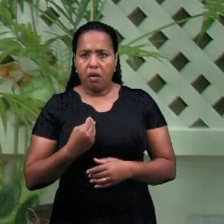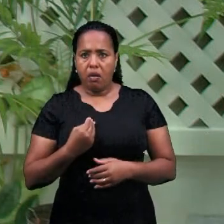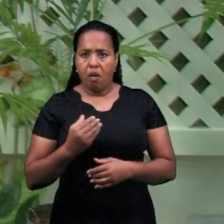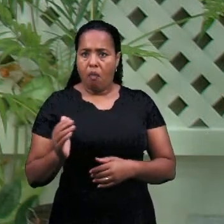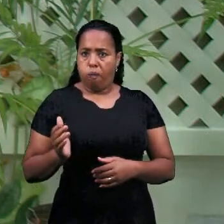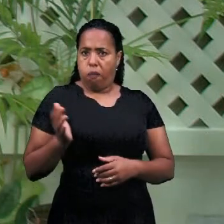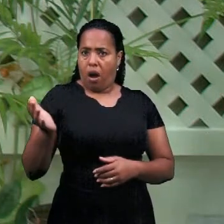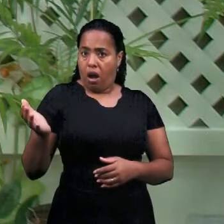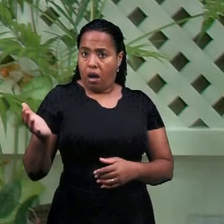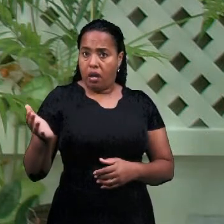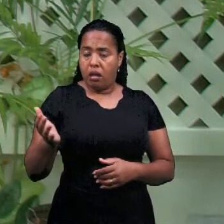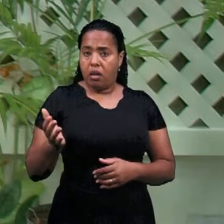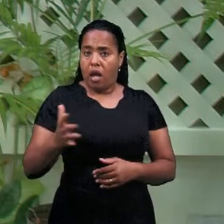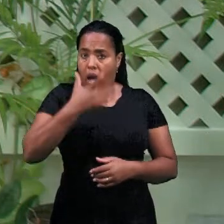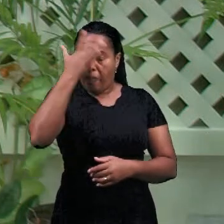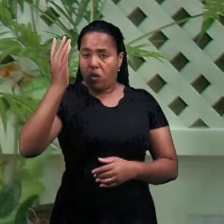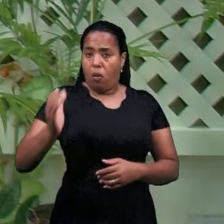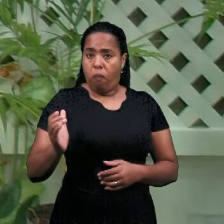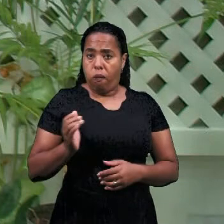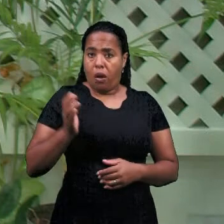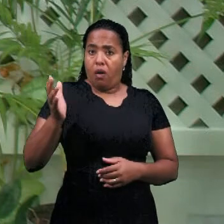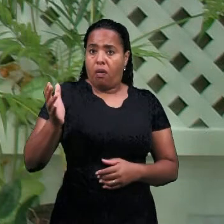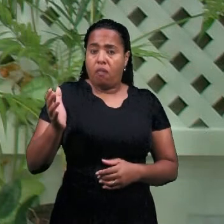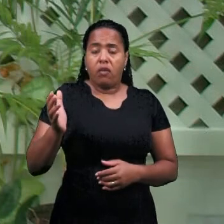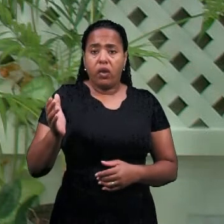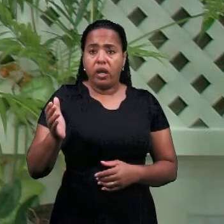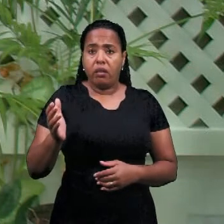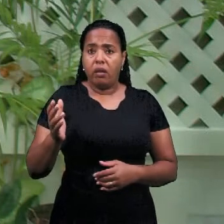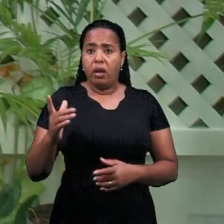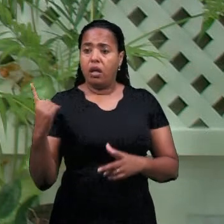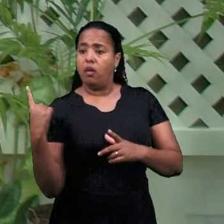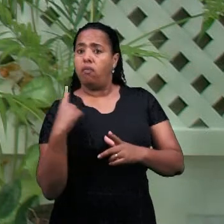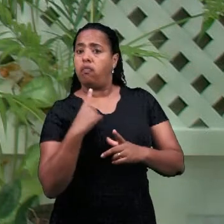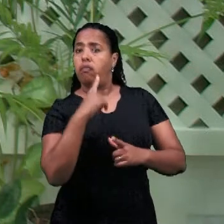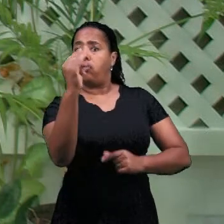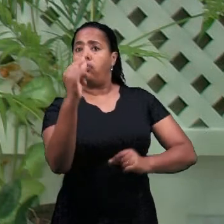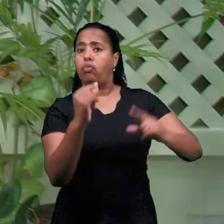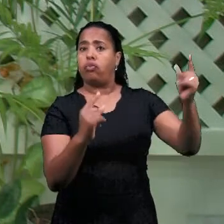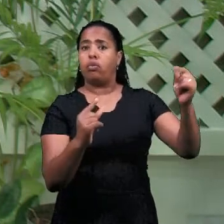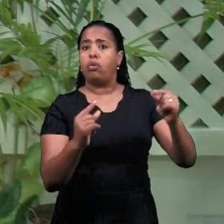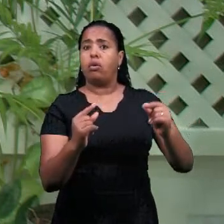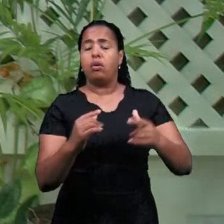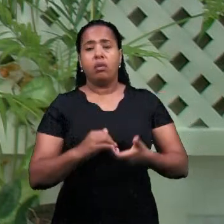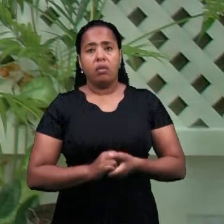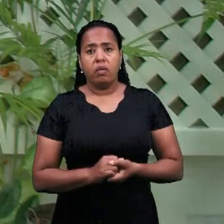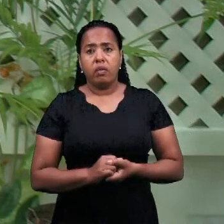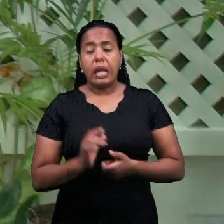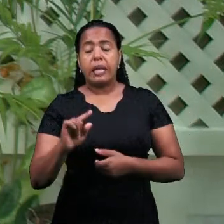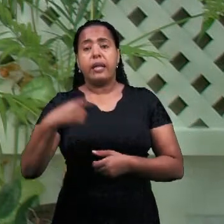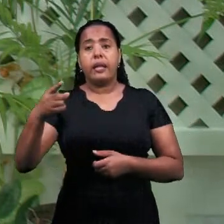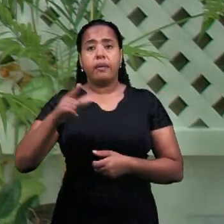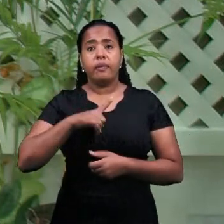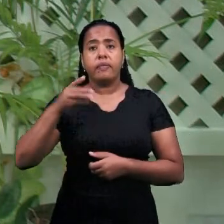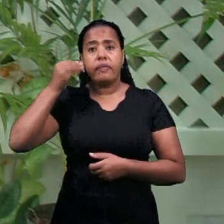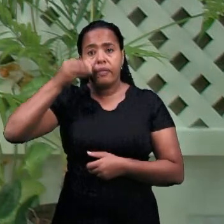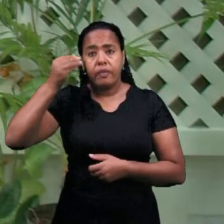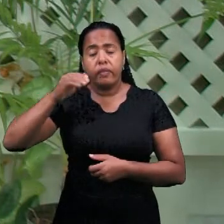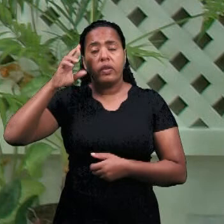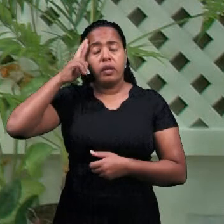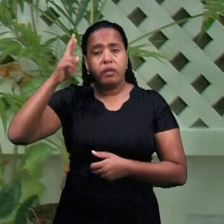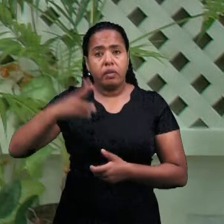cela. Ils sont devenus riches. Ils sont devenus riches. Et il est parti. Une fois qu'il a eu une expérience avec le